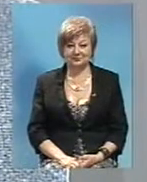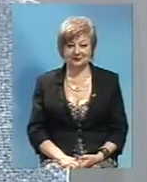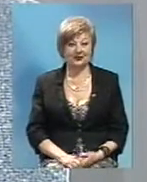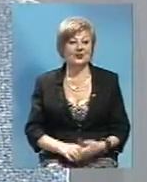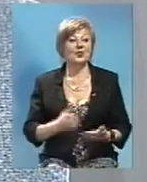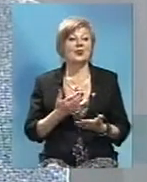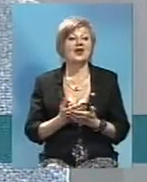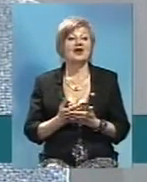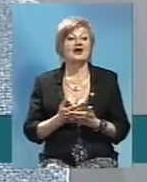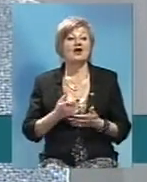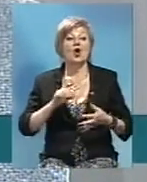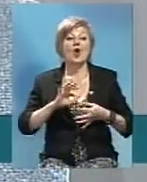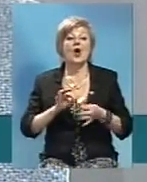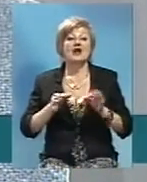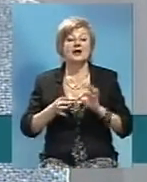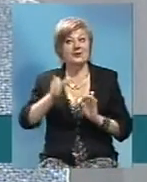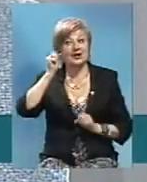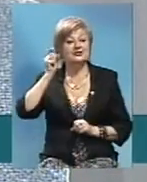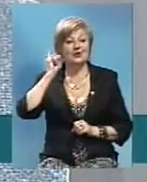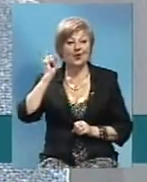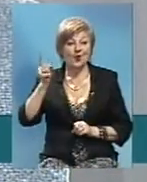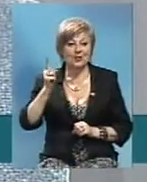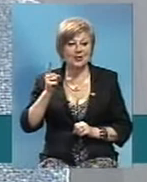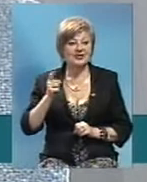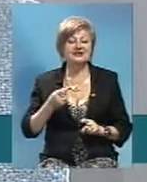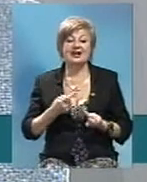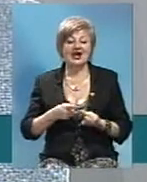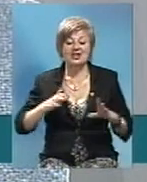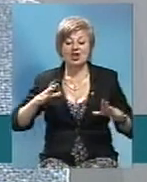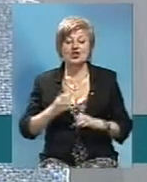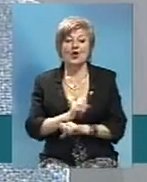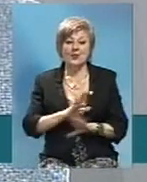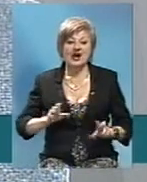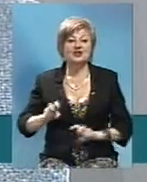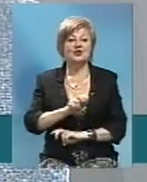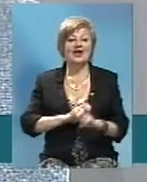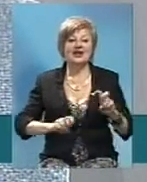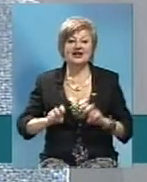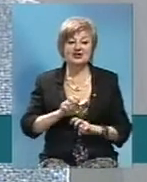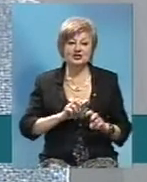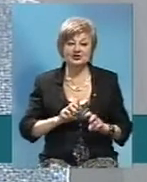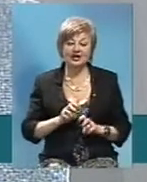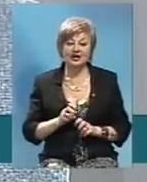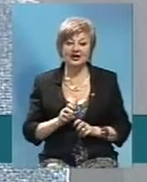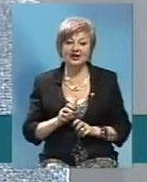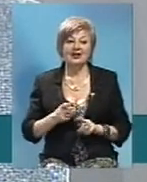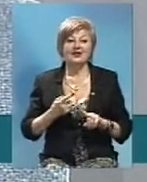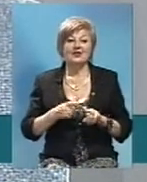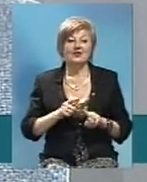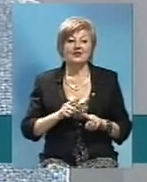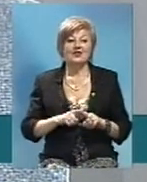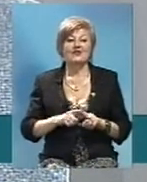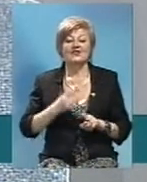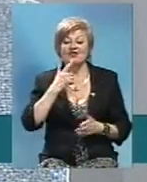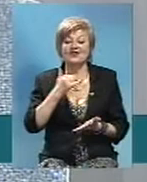Втім, олімпійські боги себе в цьому не обмежували, шукаючи in vino veritas, істину у